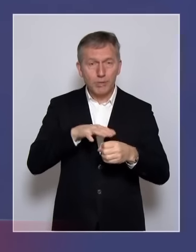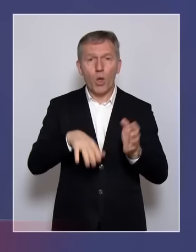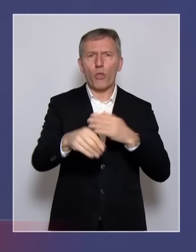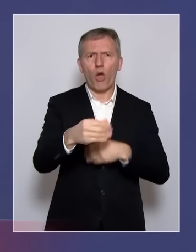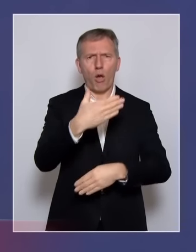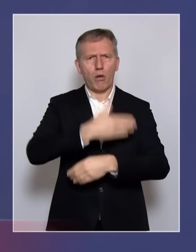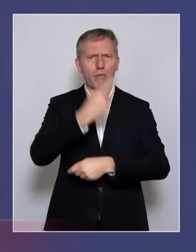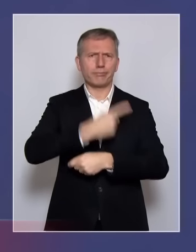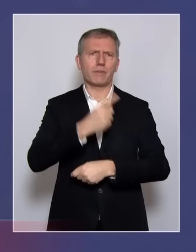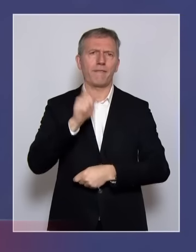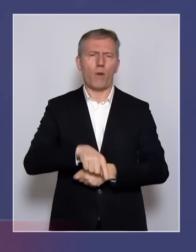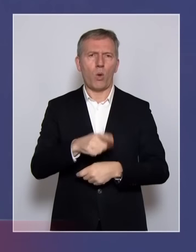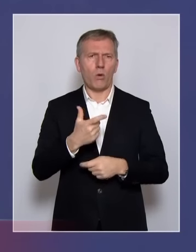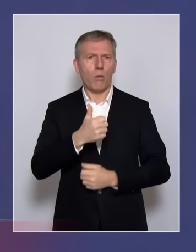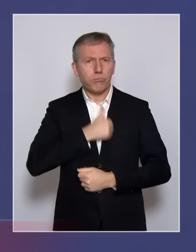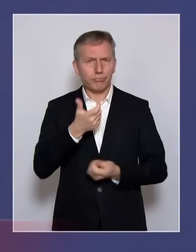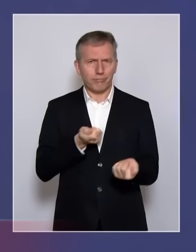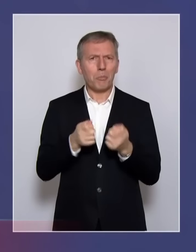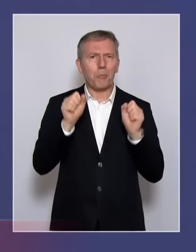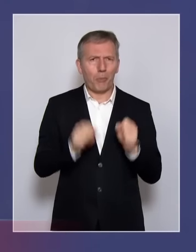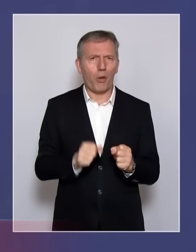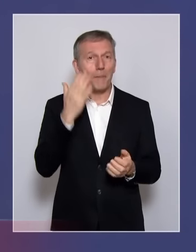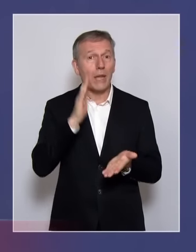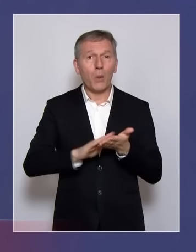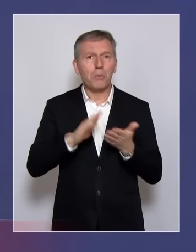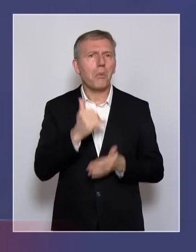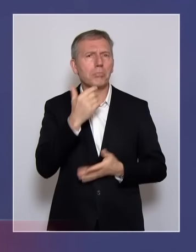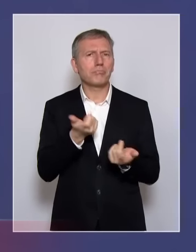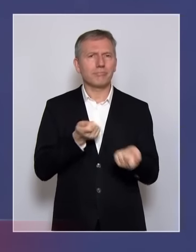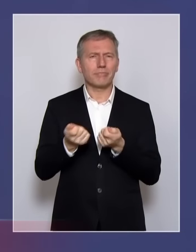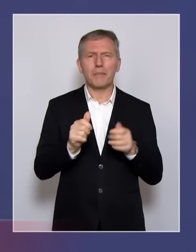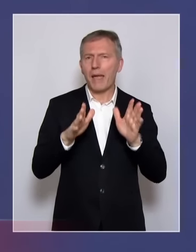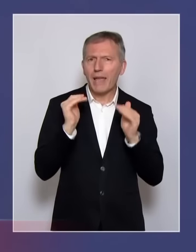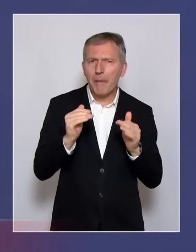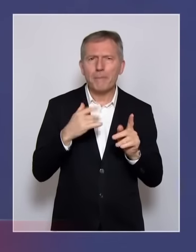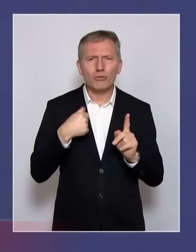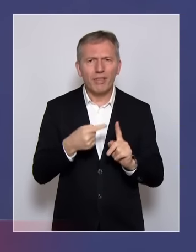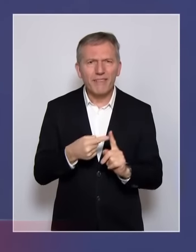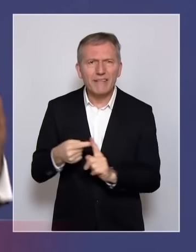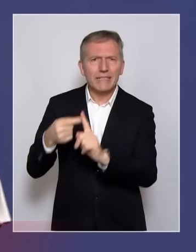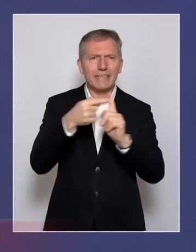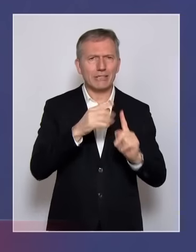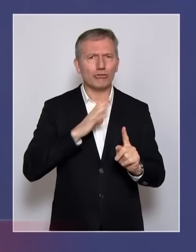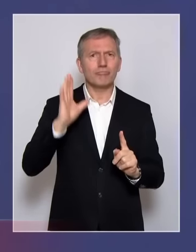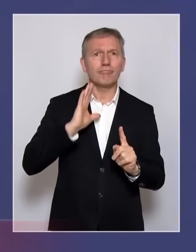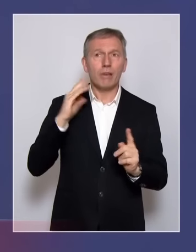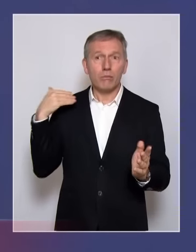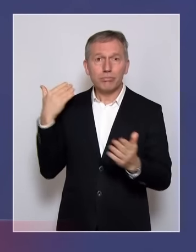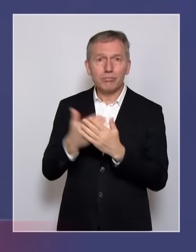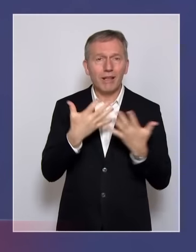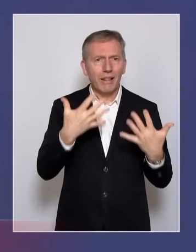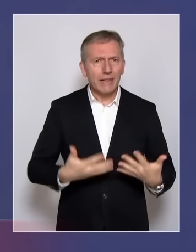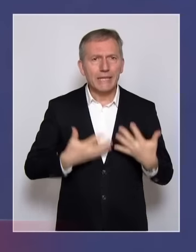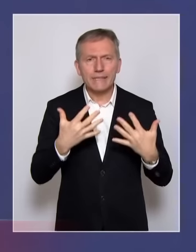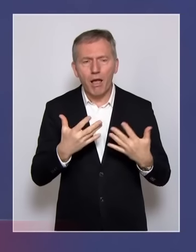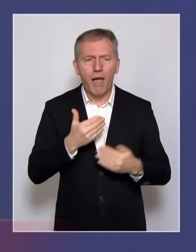de frontières. Et nous avons ce faisant, malgré les divisions qui avaient bloqué depuis près de dix ans